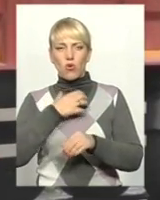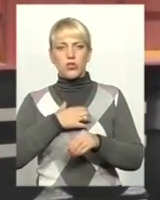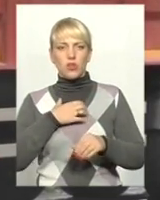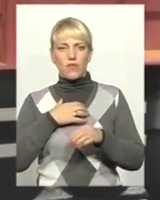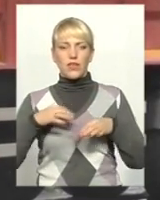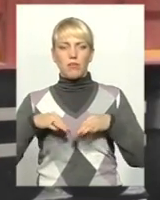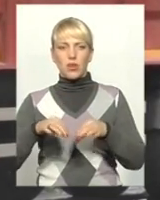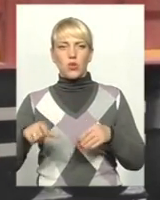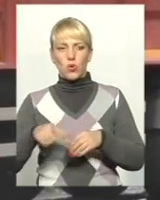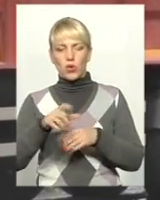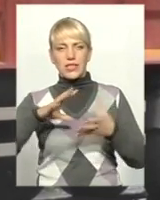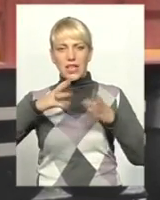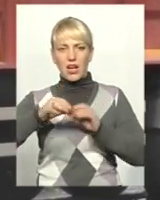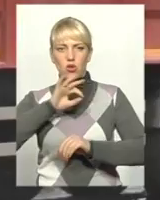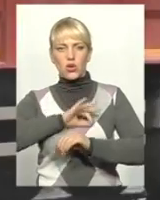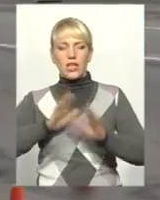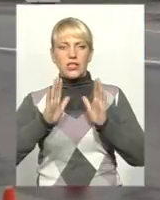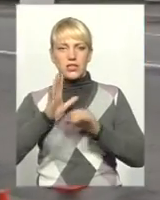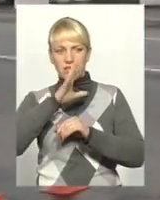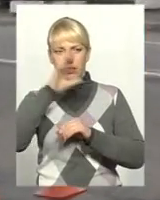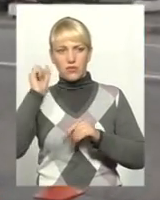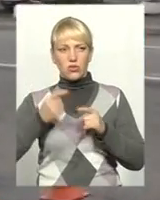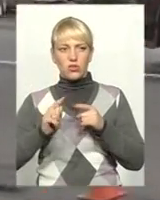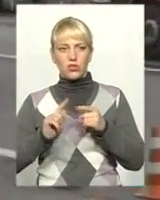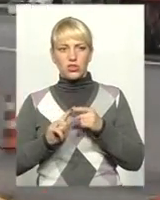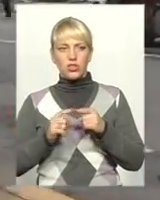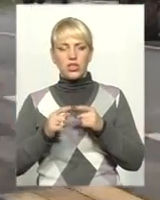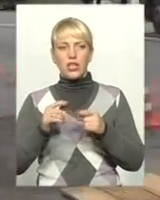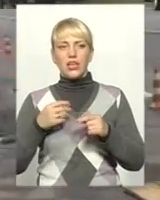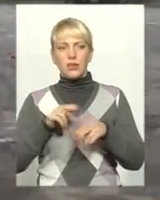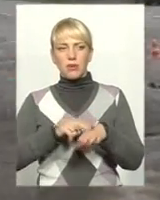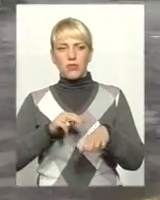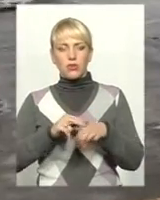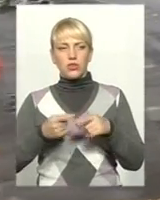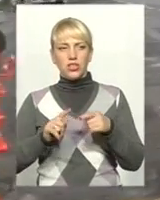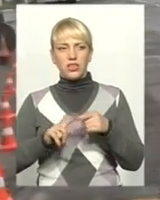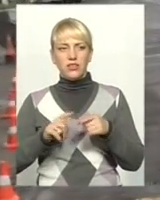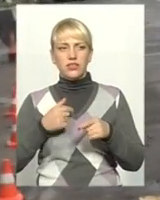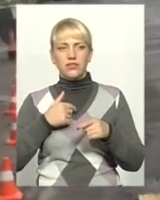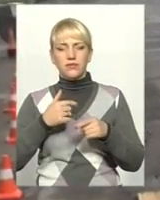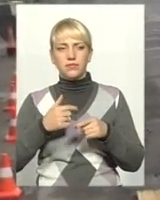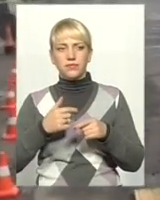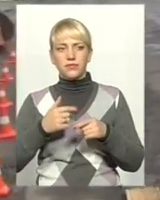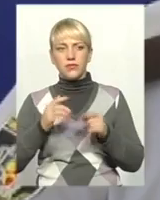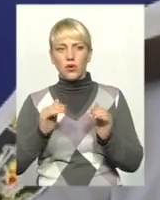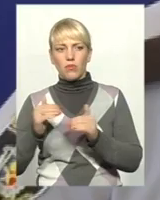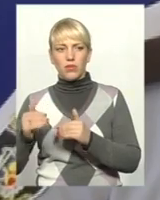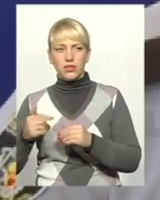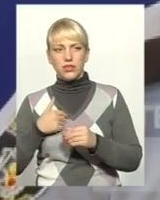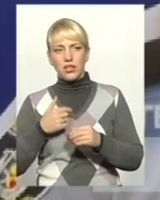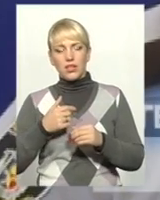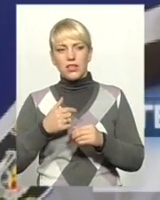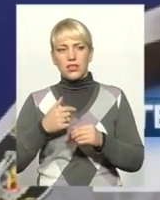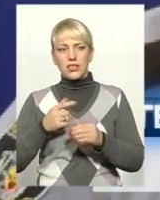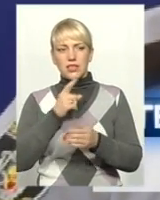дорогами загального користування тільки вночі. Правоохоронці роз'яснили, на який саме транспорт розповсюджується таке обмеження.